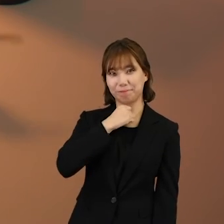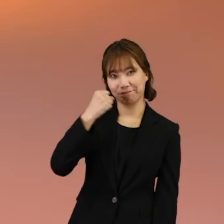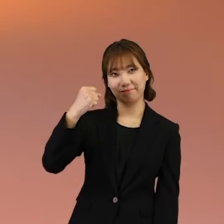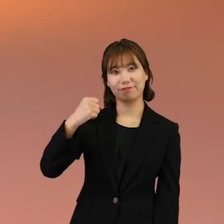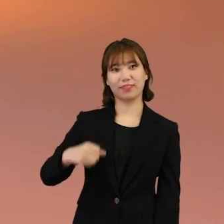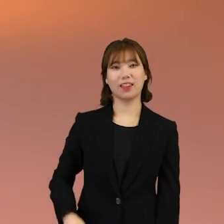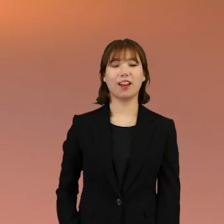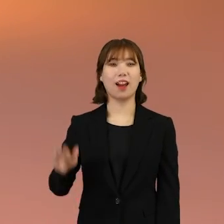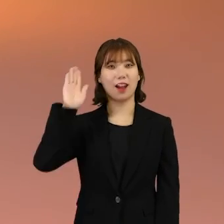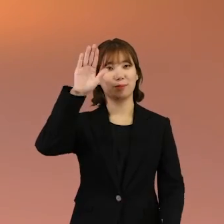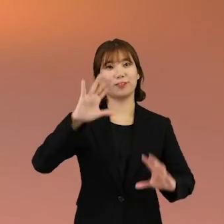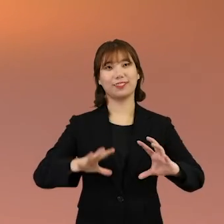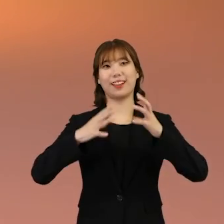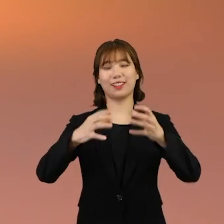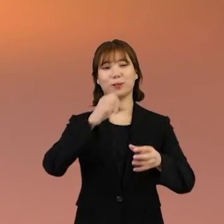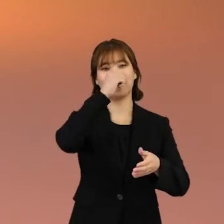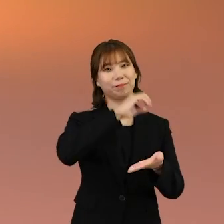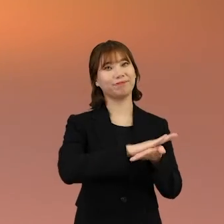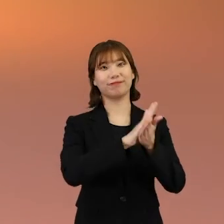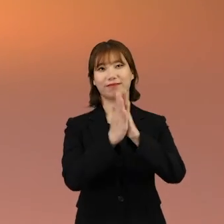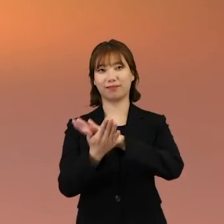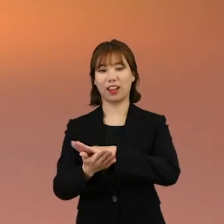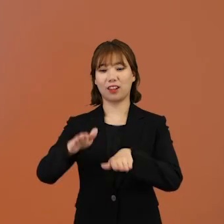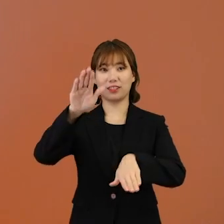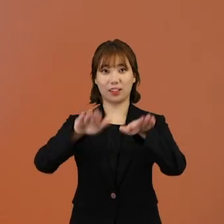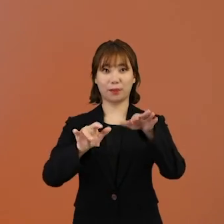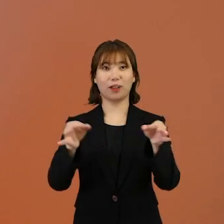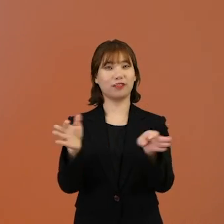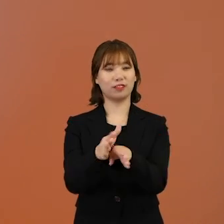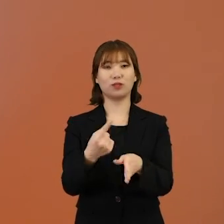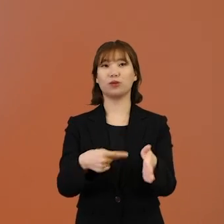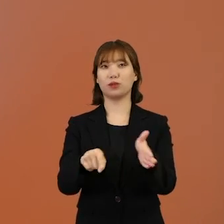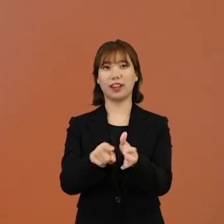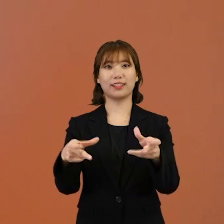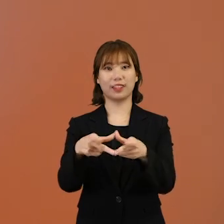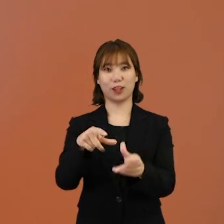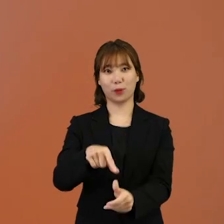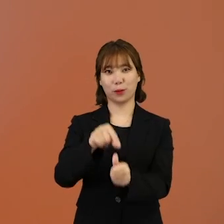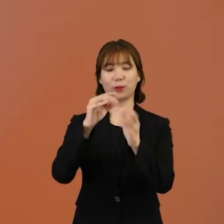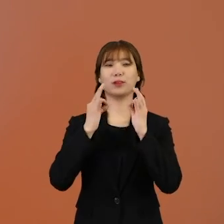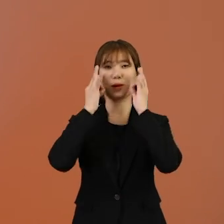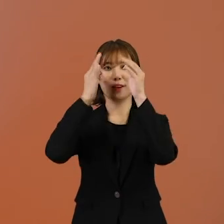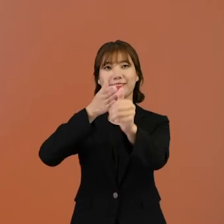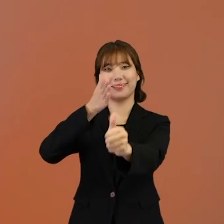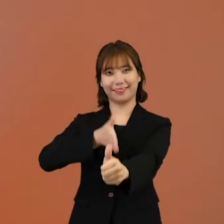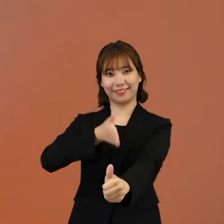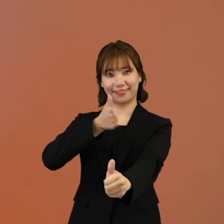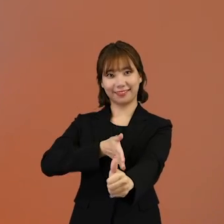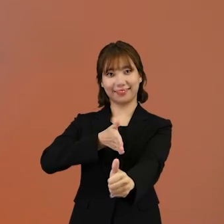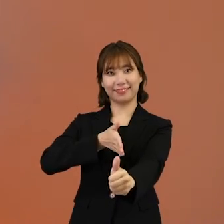언니 합격했어. 세상은 점점 더 좋아지겠죠? 차별 없는 세상을 위해 장애인 고용과 거리두기 하지 마세요.